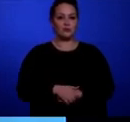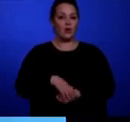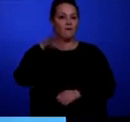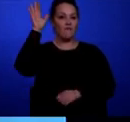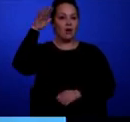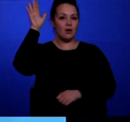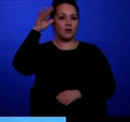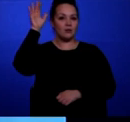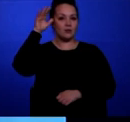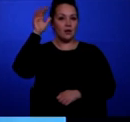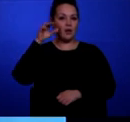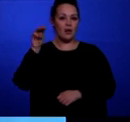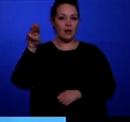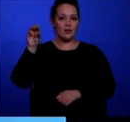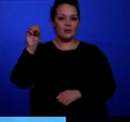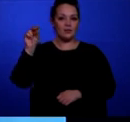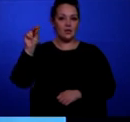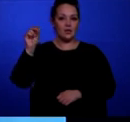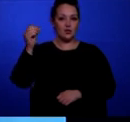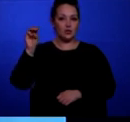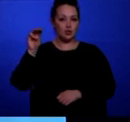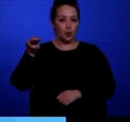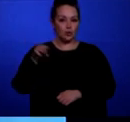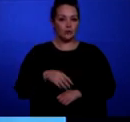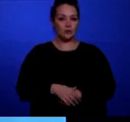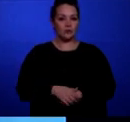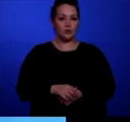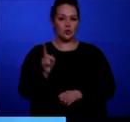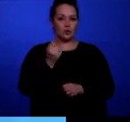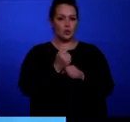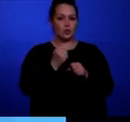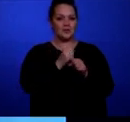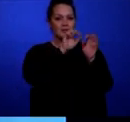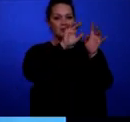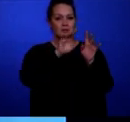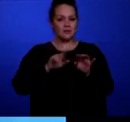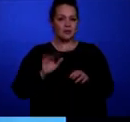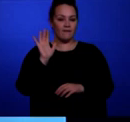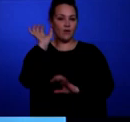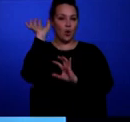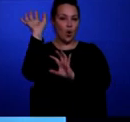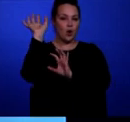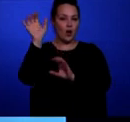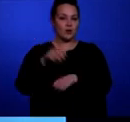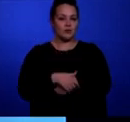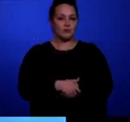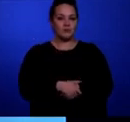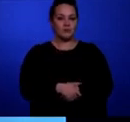Вода течет. Что делает снег в горах?